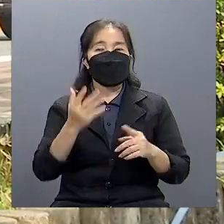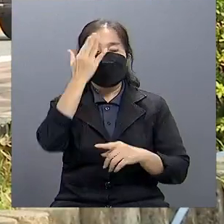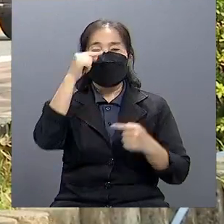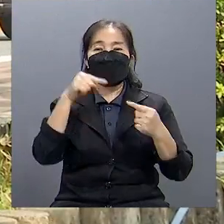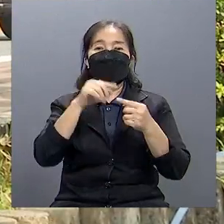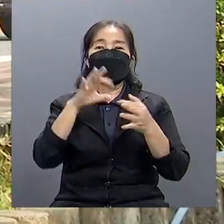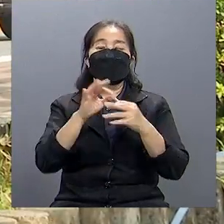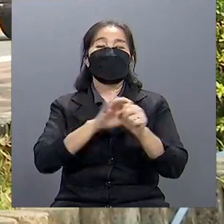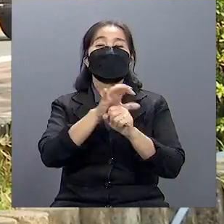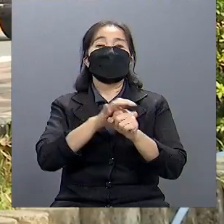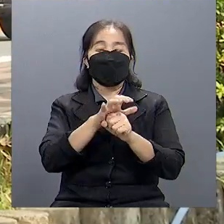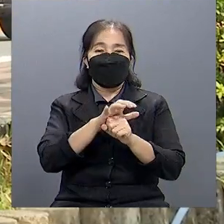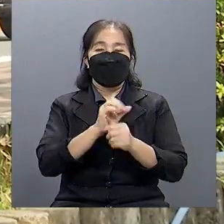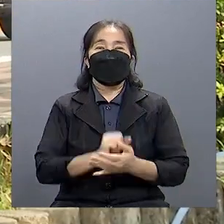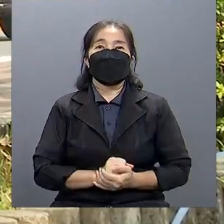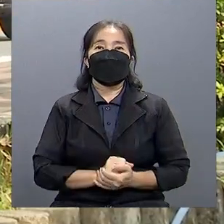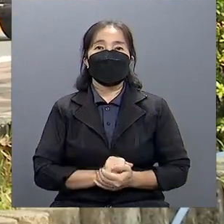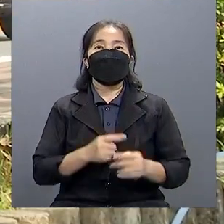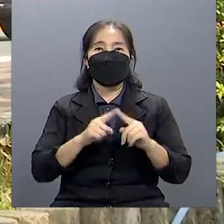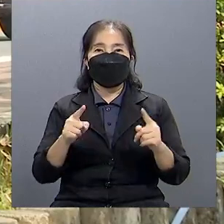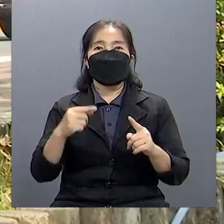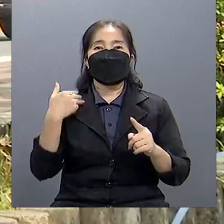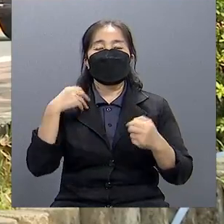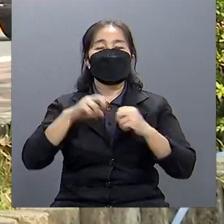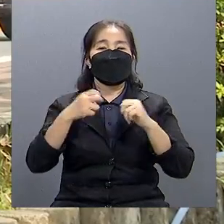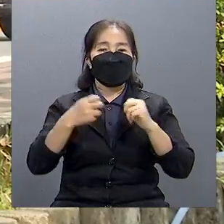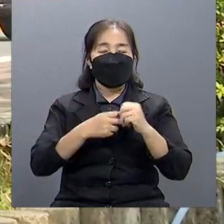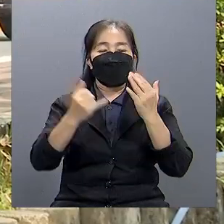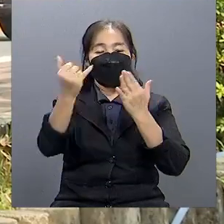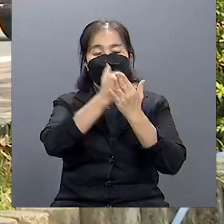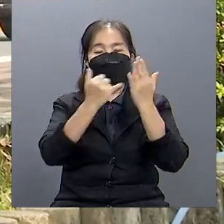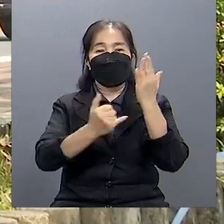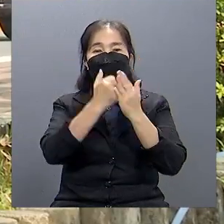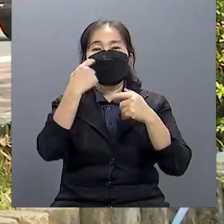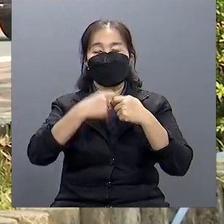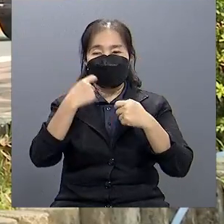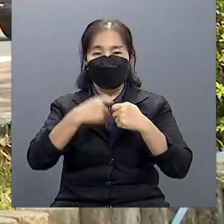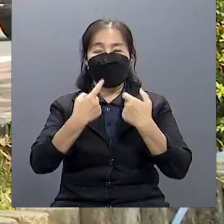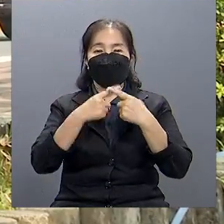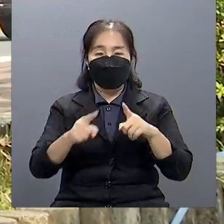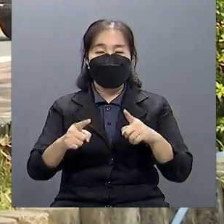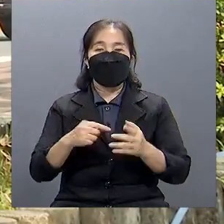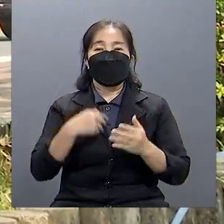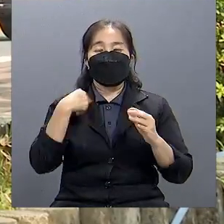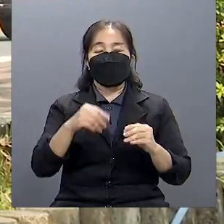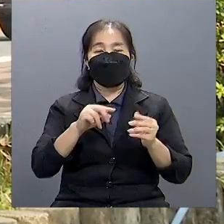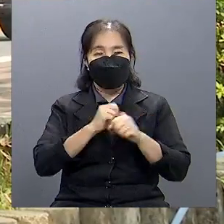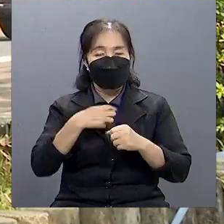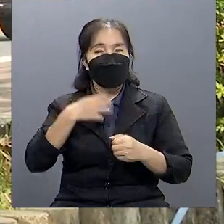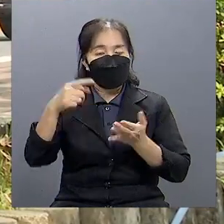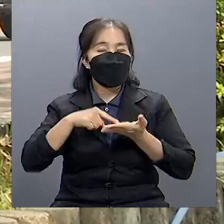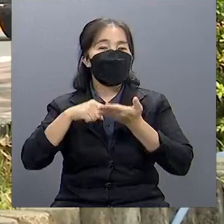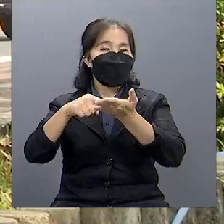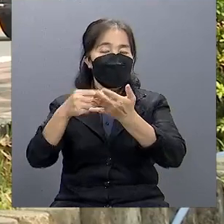ของโควิด -19 นะคะก็ยังคงเป็นอุปสรรคของการเดินทางมาส่วนเรื่องการจะพิจารณายื่นต่อสู้ต่อในชั้นฎีกาการห